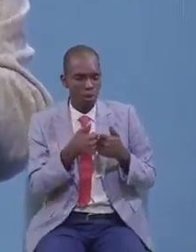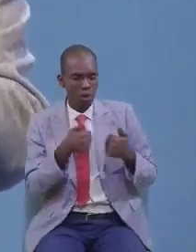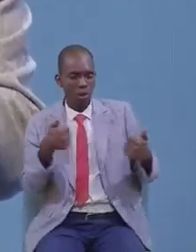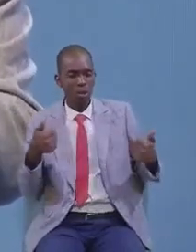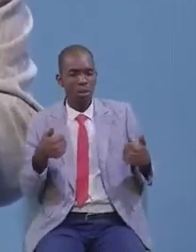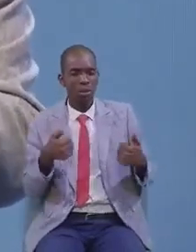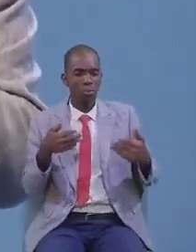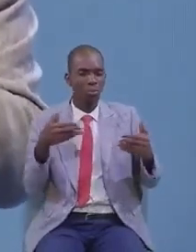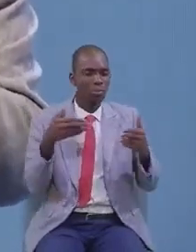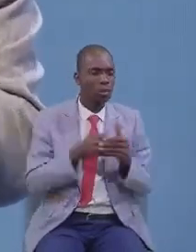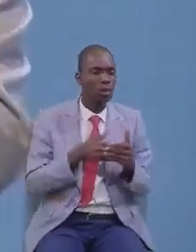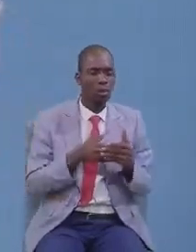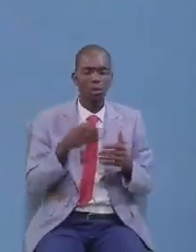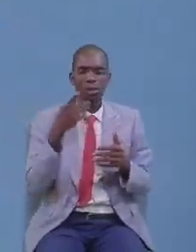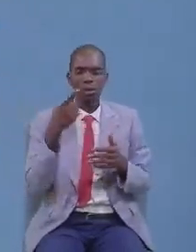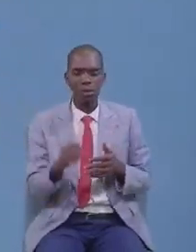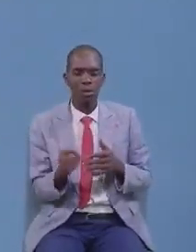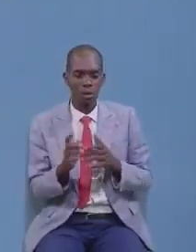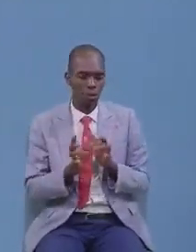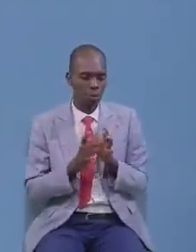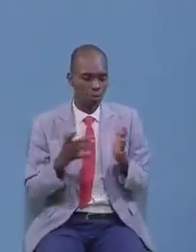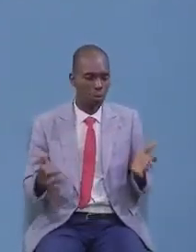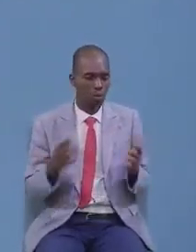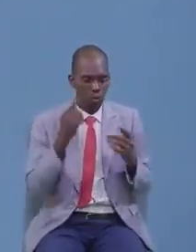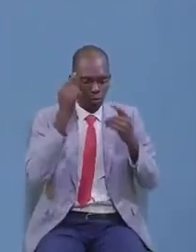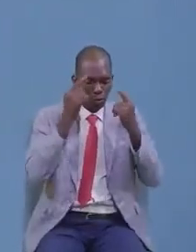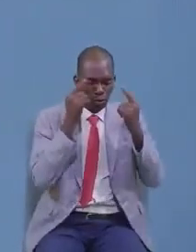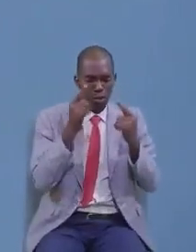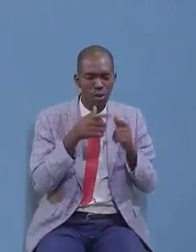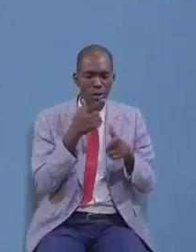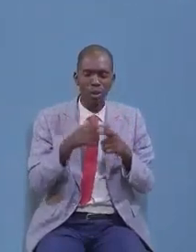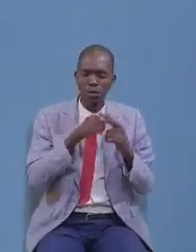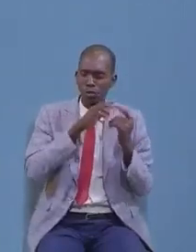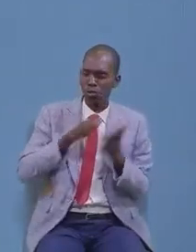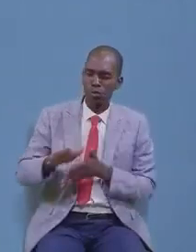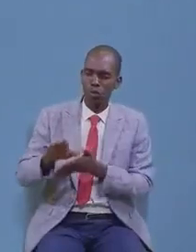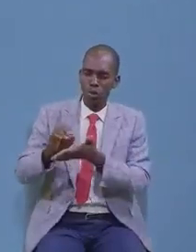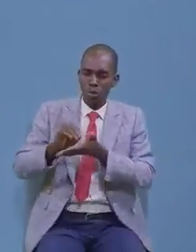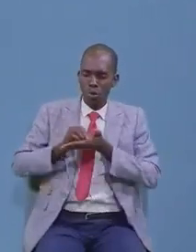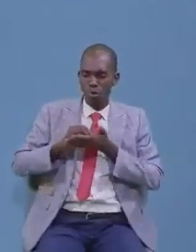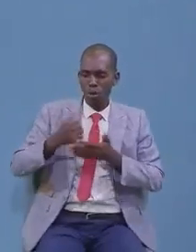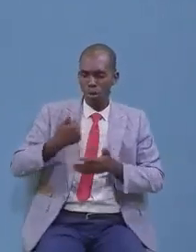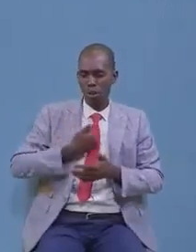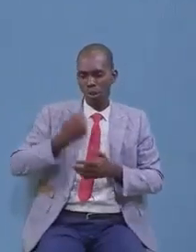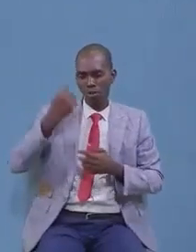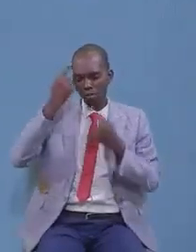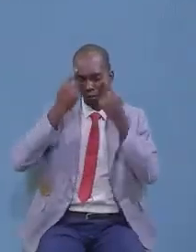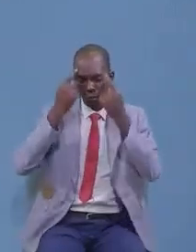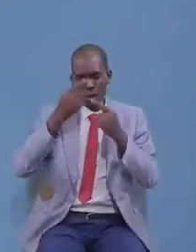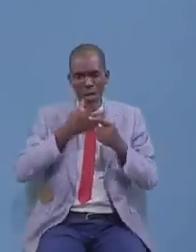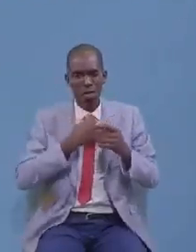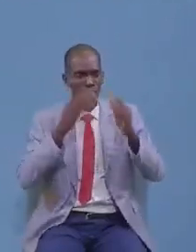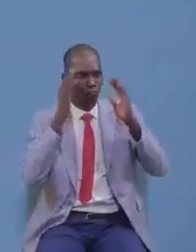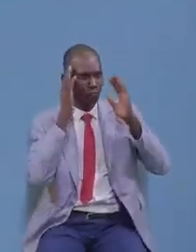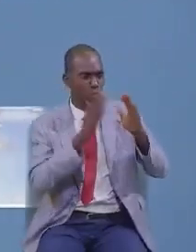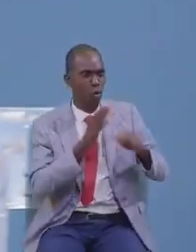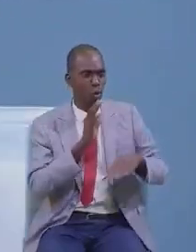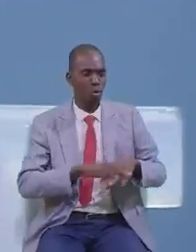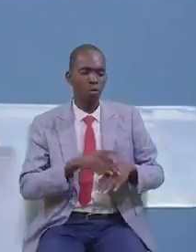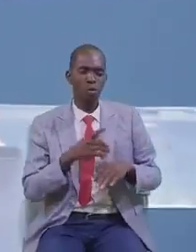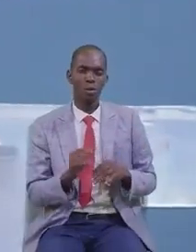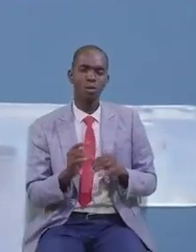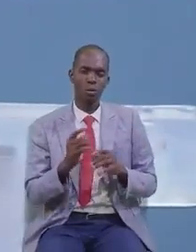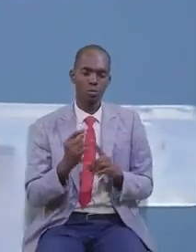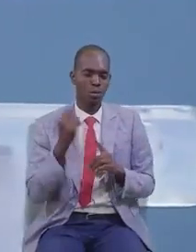you drop your thought, you take his thought. మీ ఆలోచన ఎప్పుడైనా ఆయన ఆలోచనతో విభేదిస్తే మీ